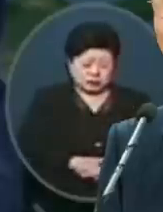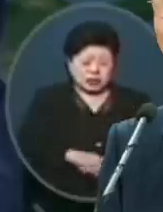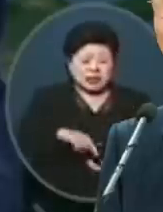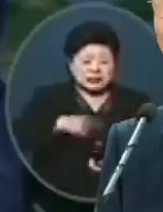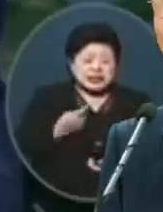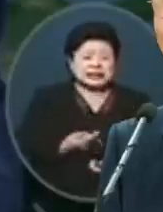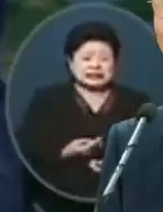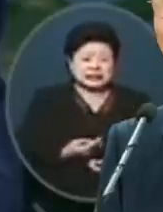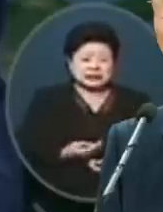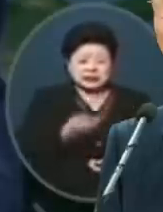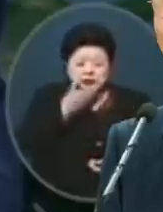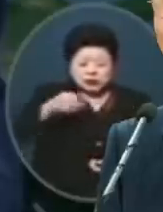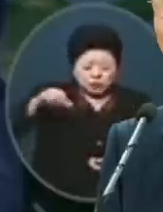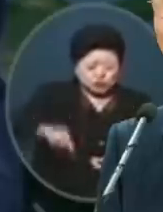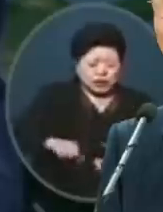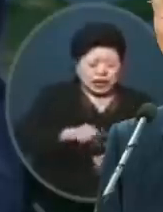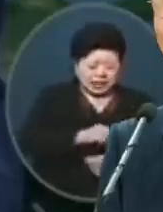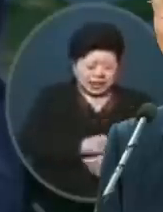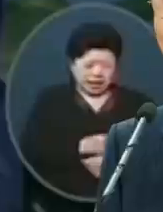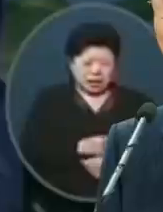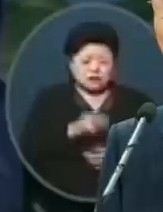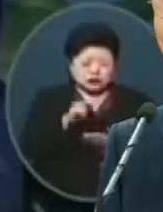자기가 자기를